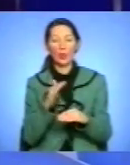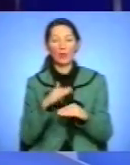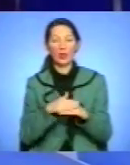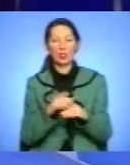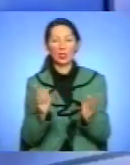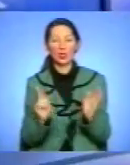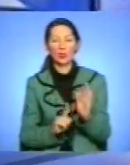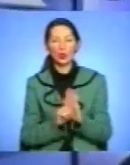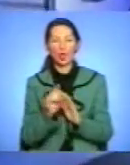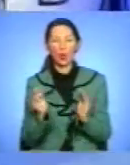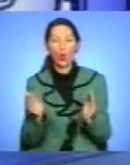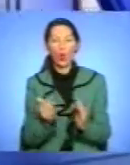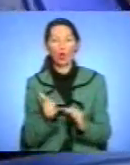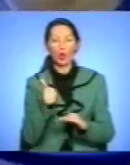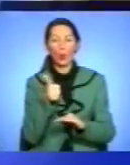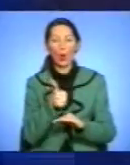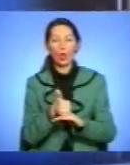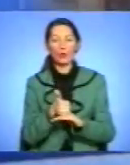головне.